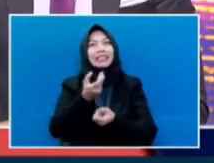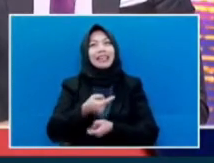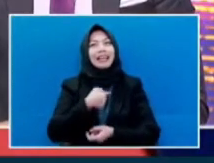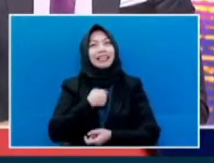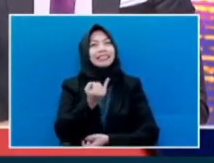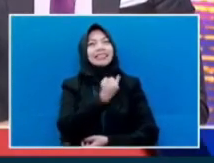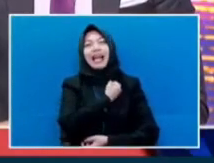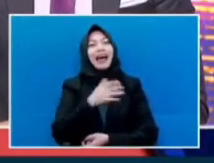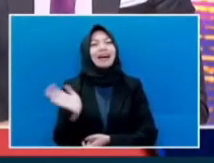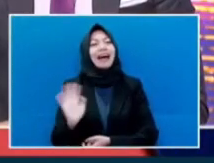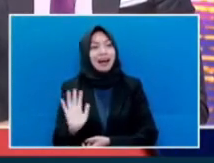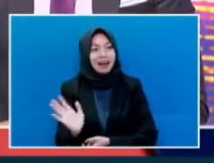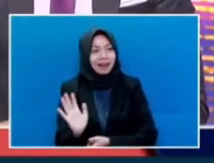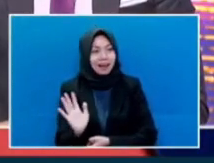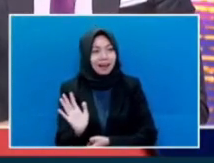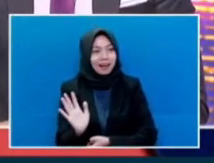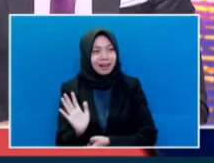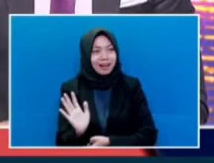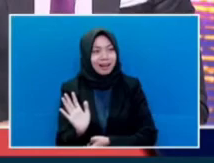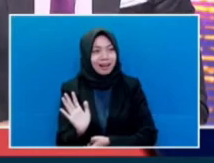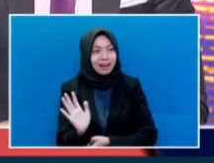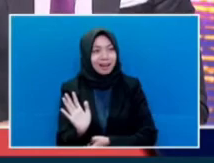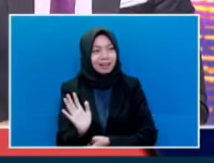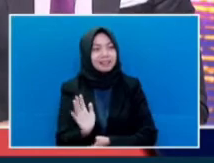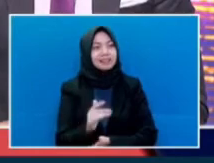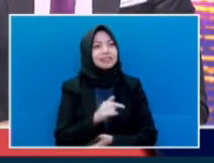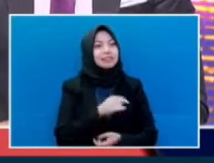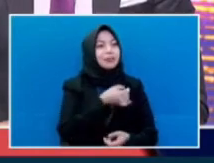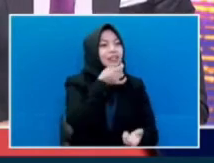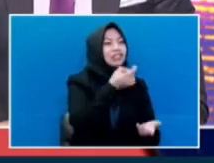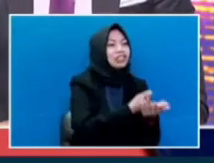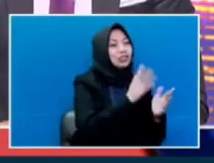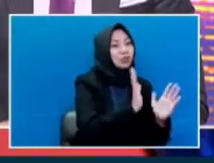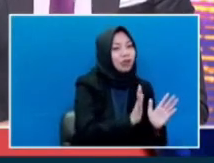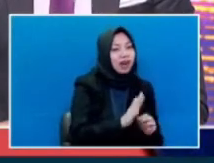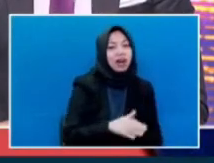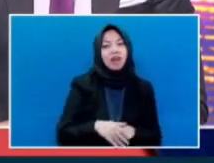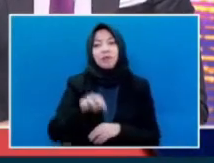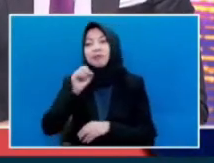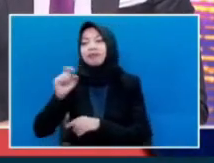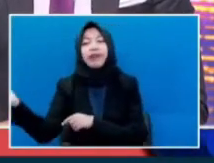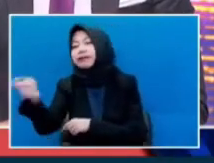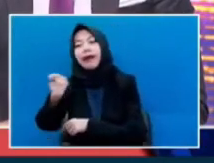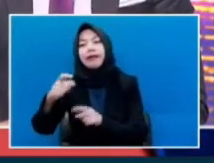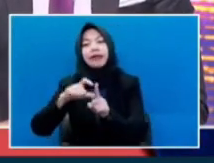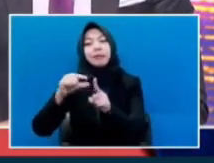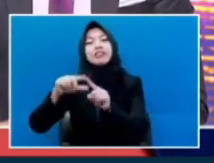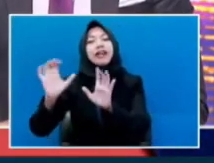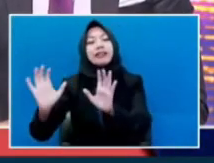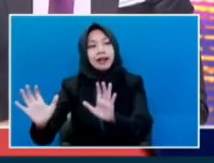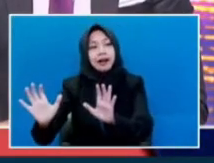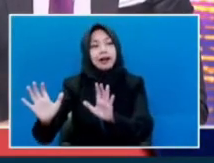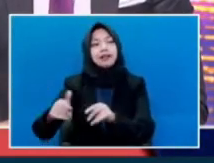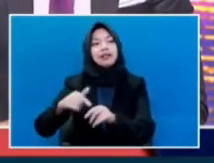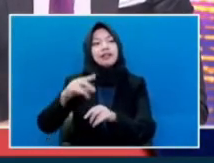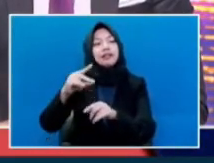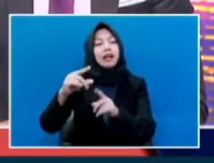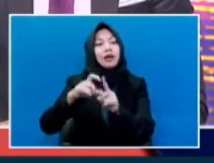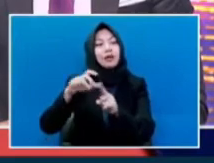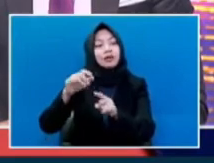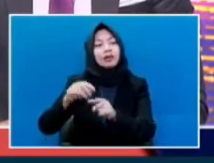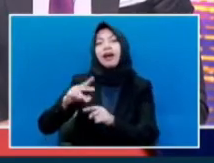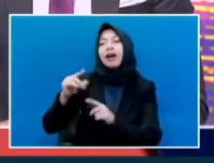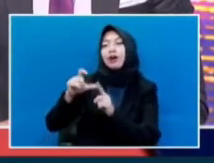akan akan sangat sulit yang ketiga tadi kan Pak Rudi bilang bahwa saya sudah apa secara beretika